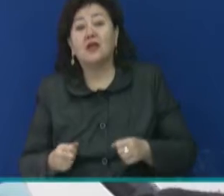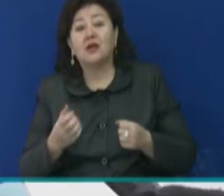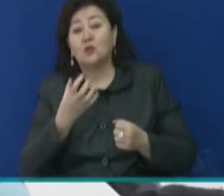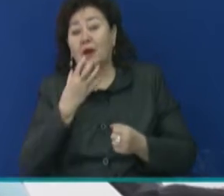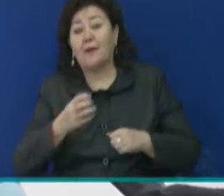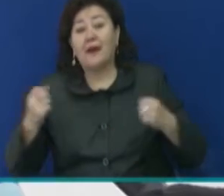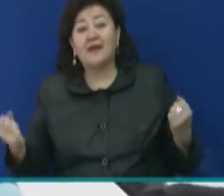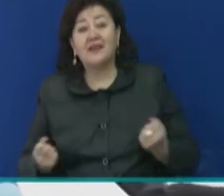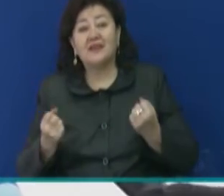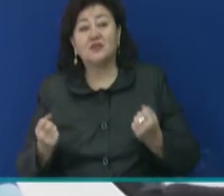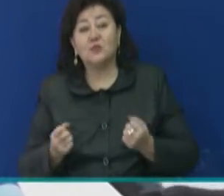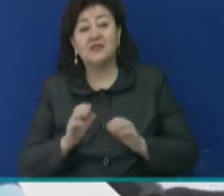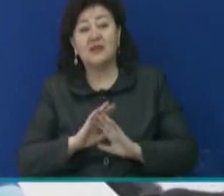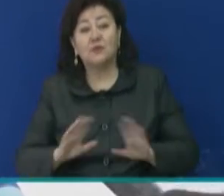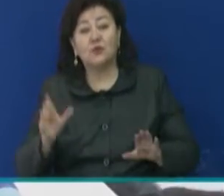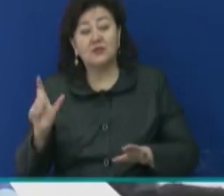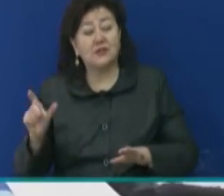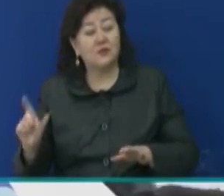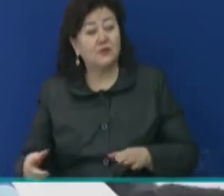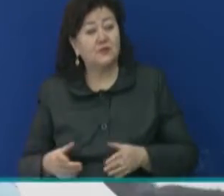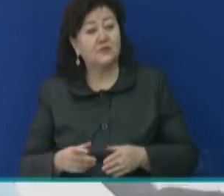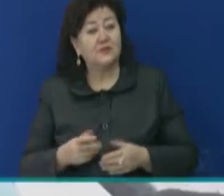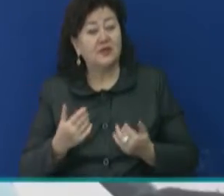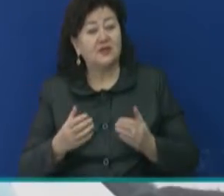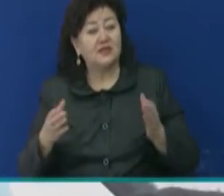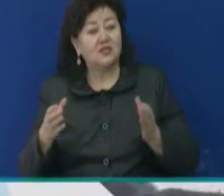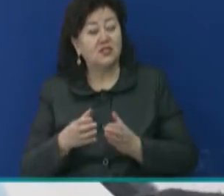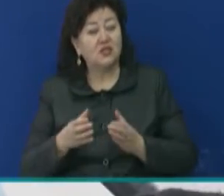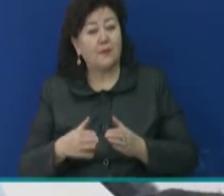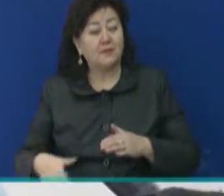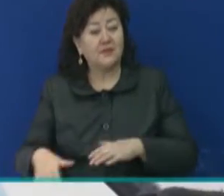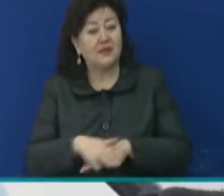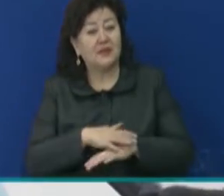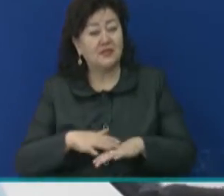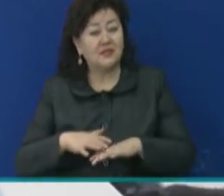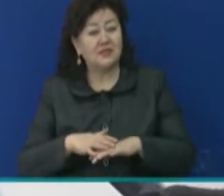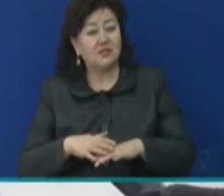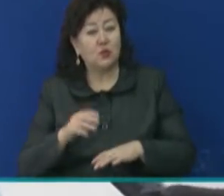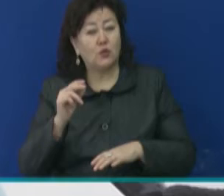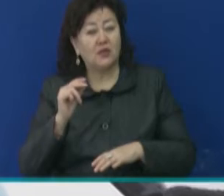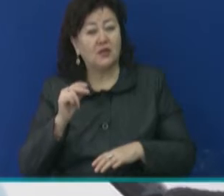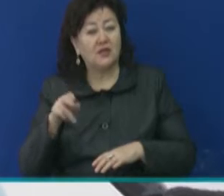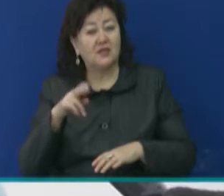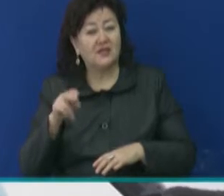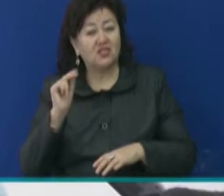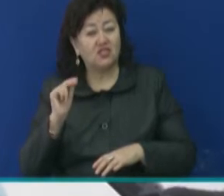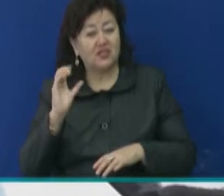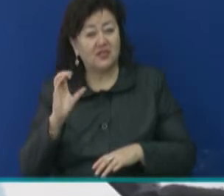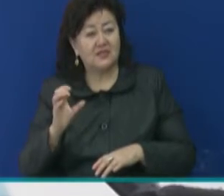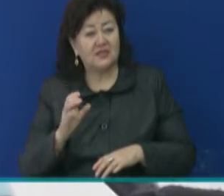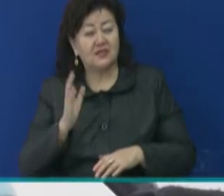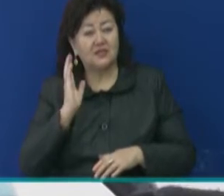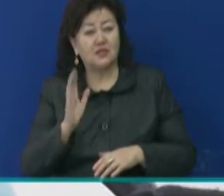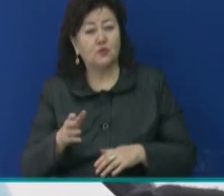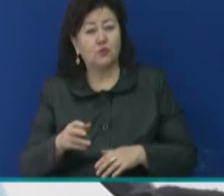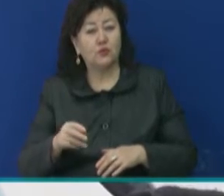Также на сегодняшний у нас развернут оперативный штаб на территории департамента получился где будет